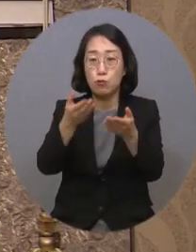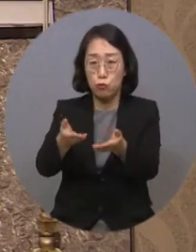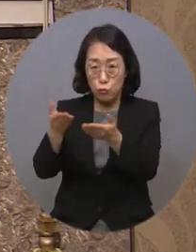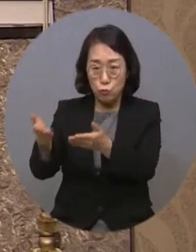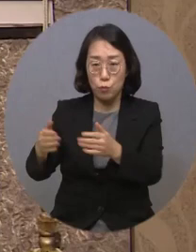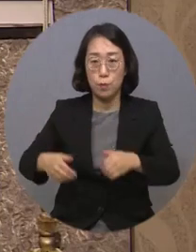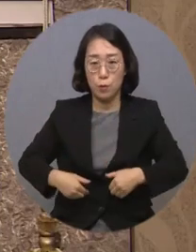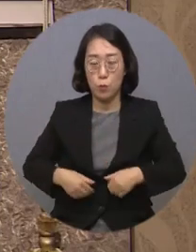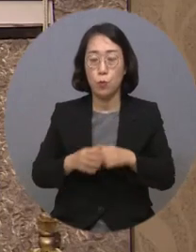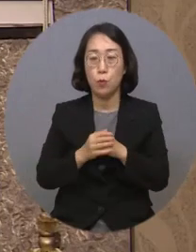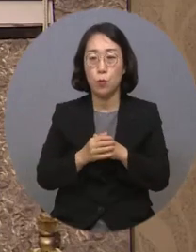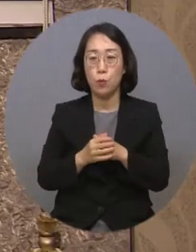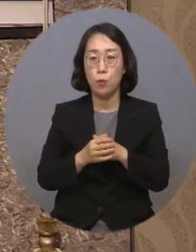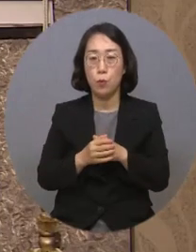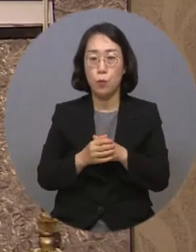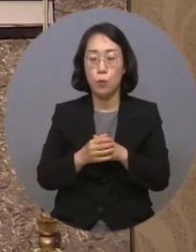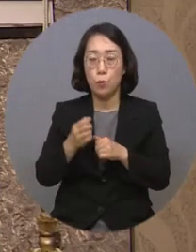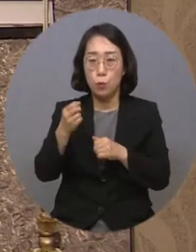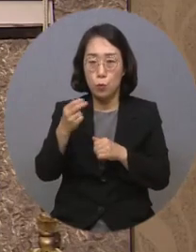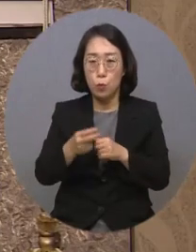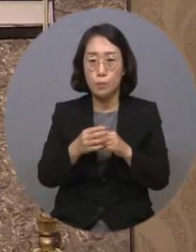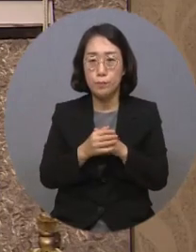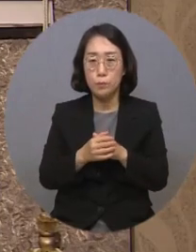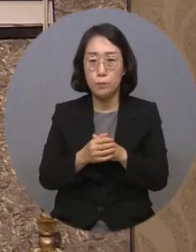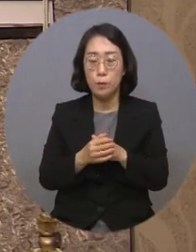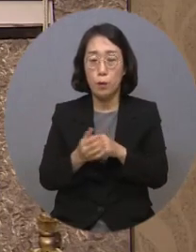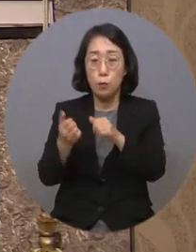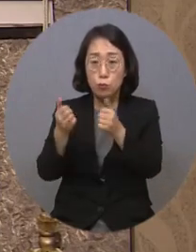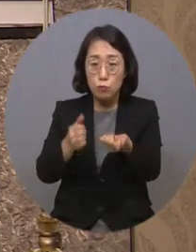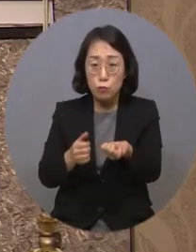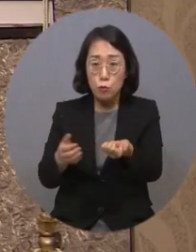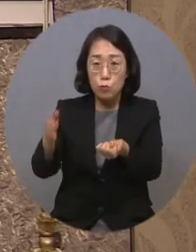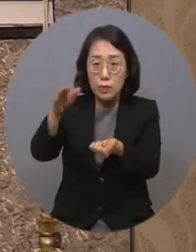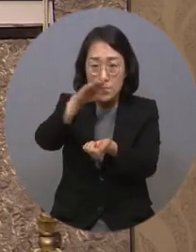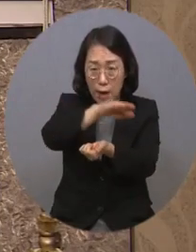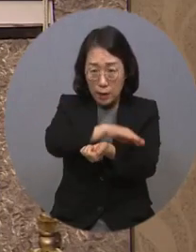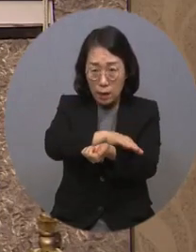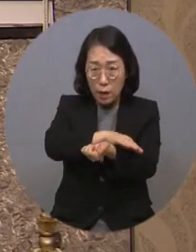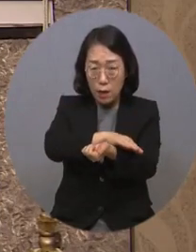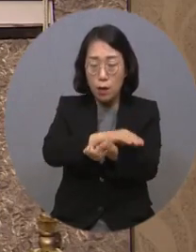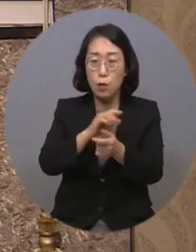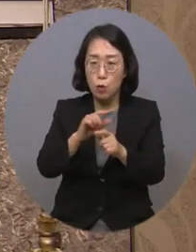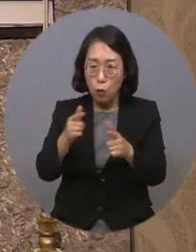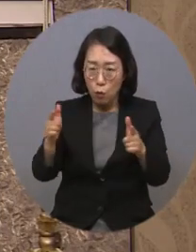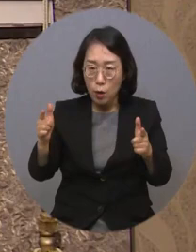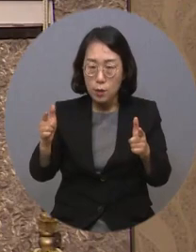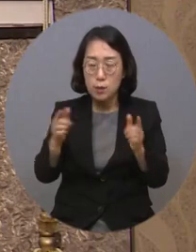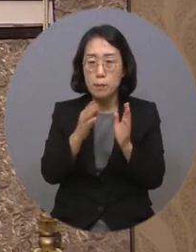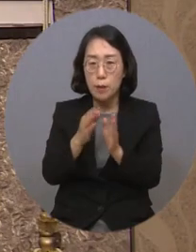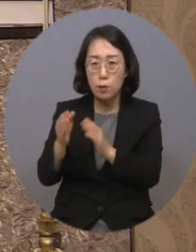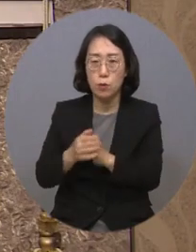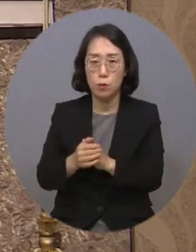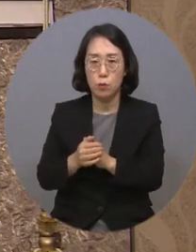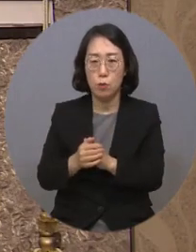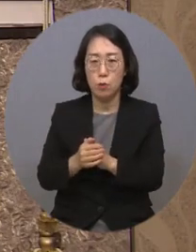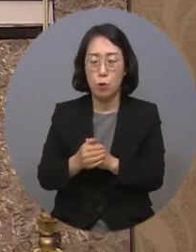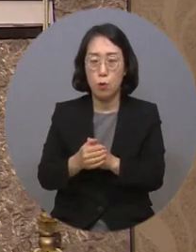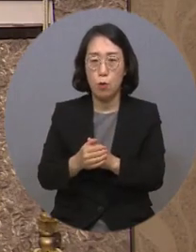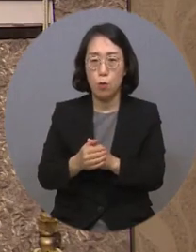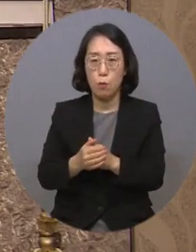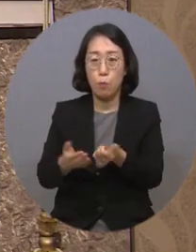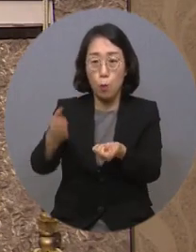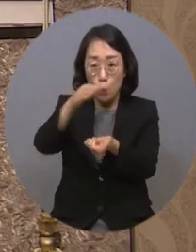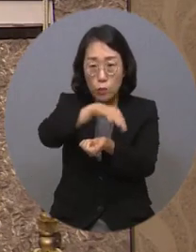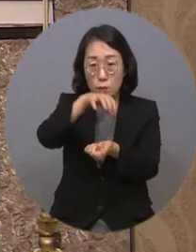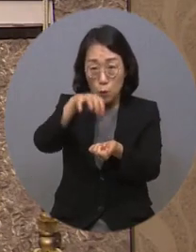결혼가정 시설을 만들자. 그리고 돌아가시면 장례를 치러드려야 되잖아요. 그래서 예. 낙골묘지도 만들자. 와. 그때